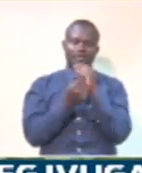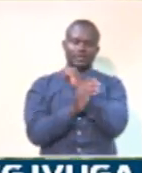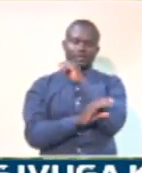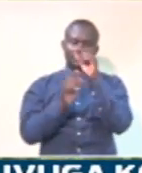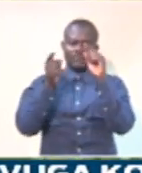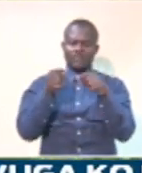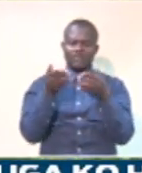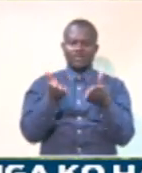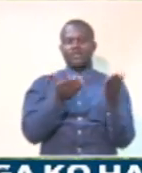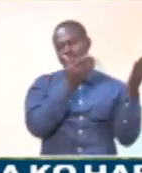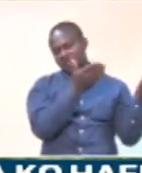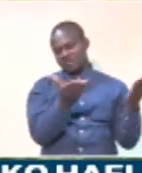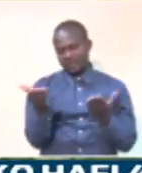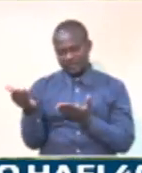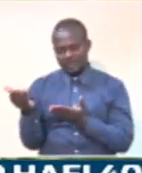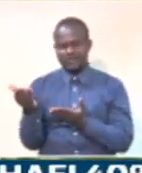kwageze hano baratwakira